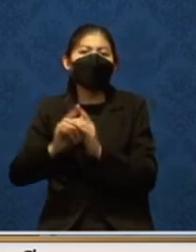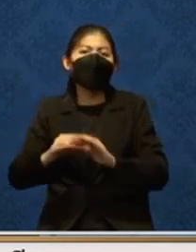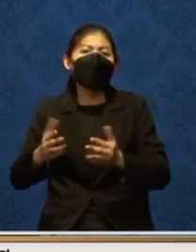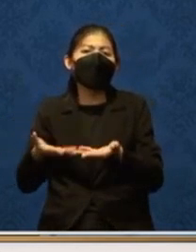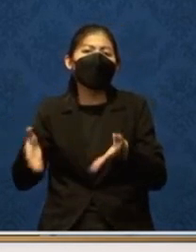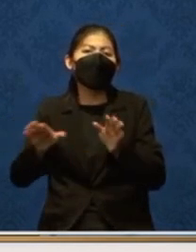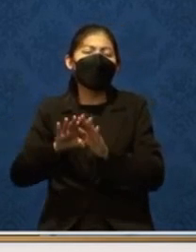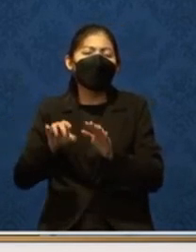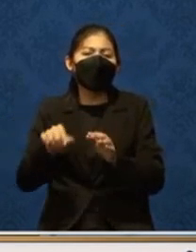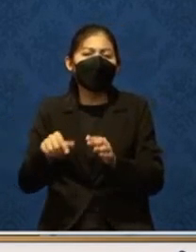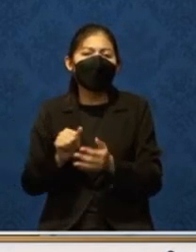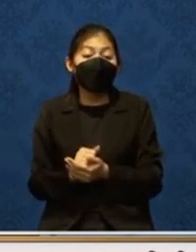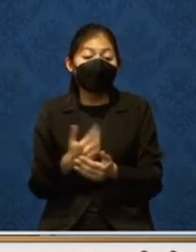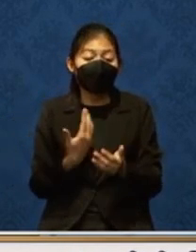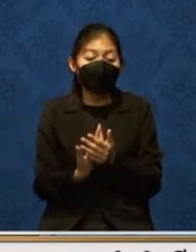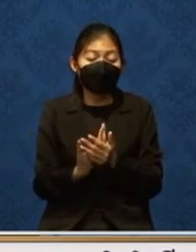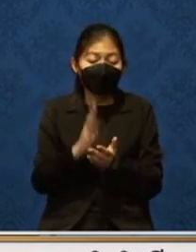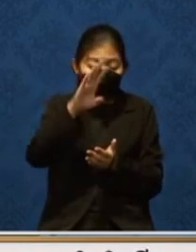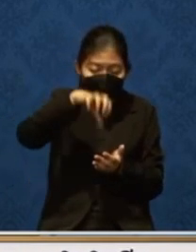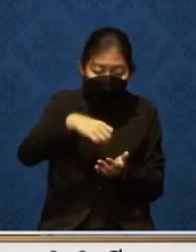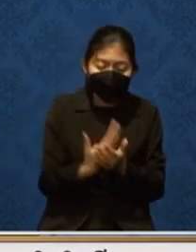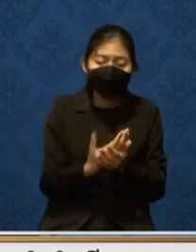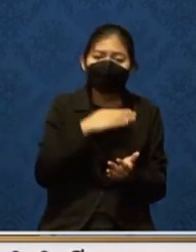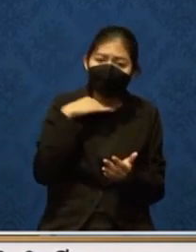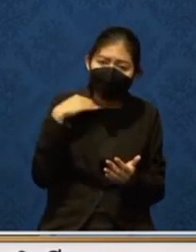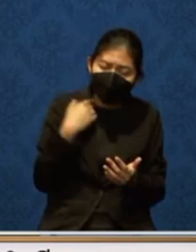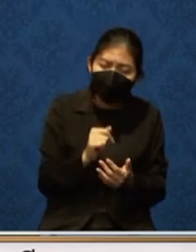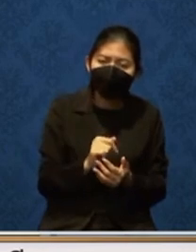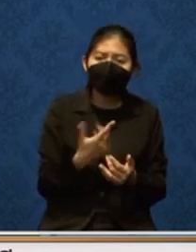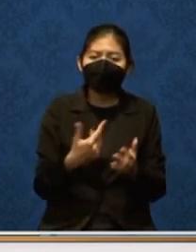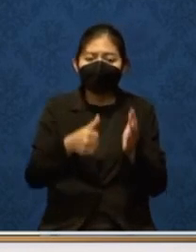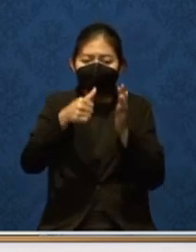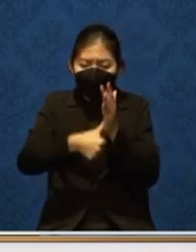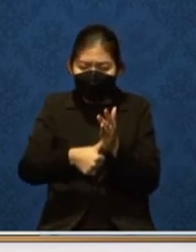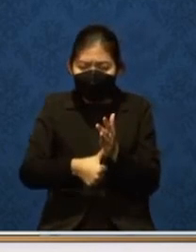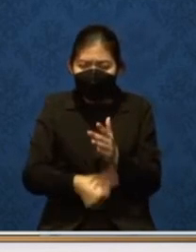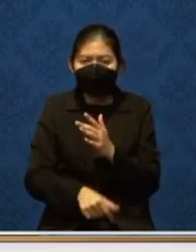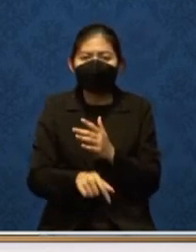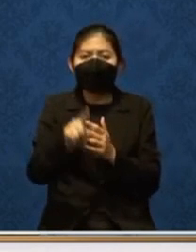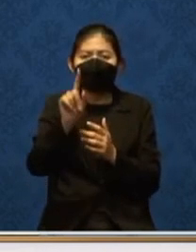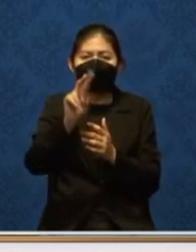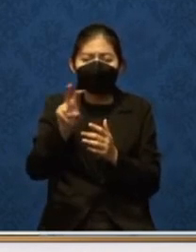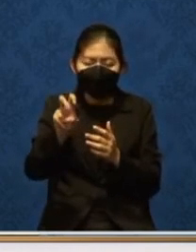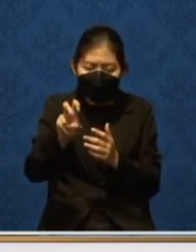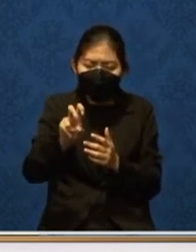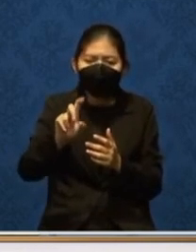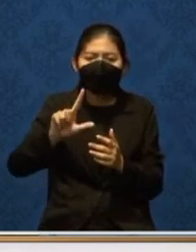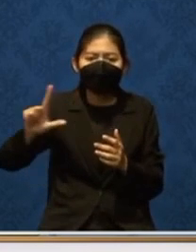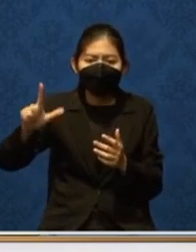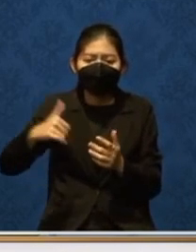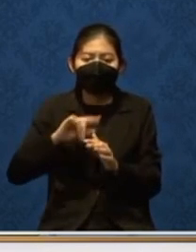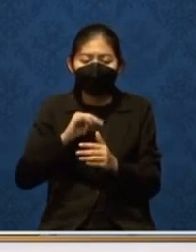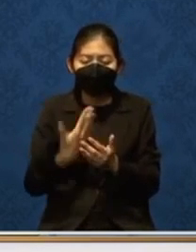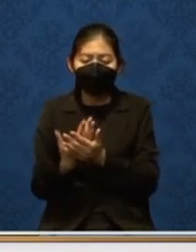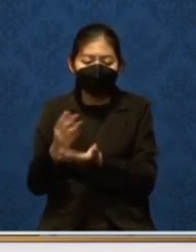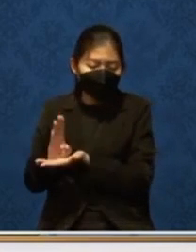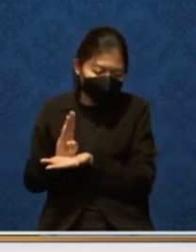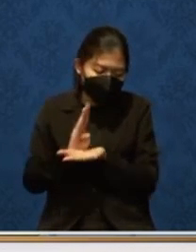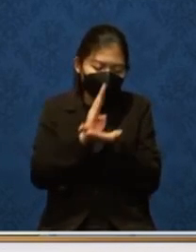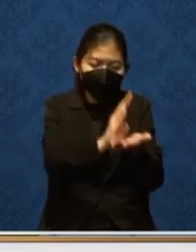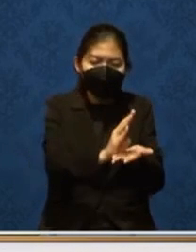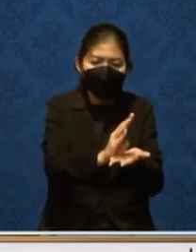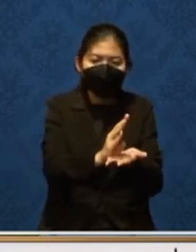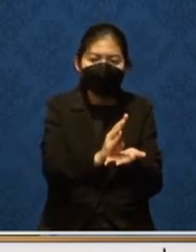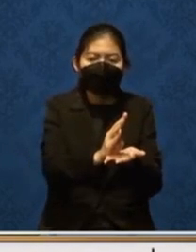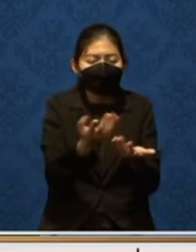ถึงแ้วบิษัทจะขาดทูนและเป็ี่อยู่ร้อยลานใทางบญชีแต่กเป็ี่คนในครอบคัวกันเองการเอาเงิไปบริจั์ใหพรักการเมืองตั